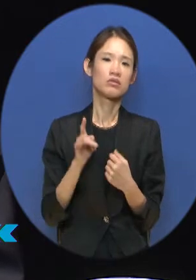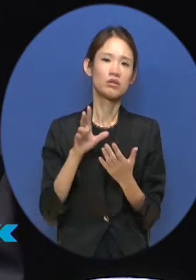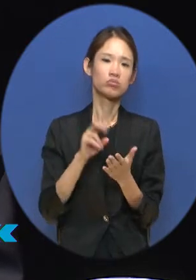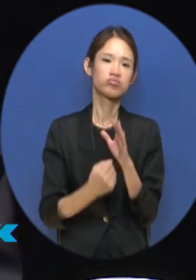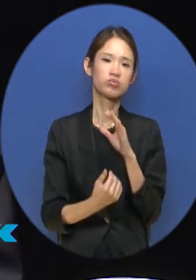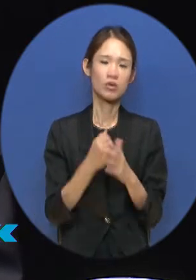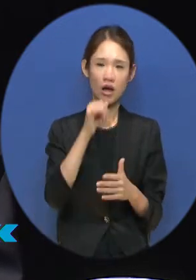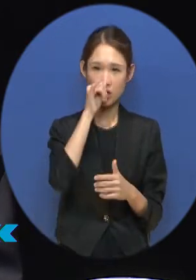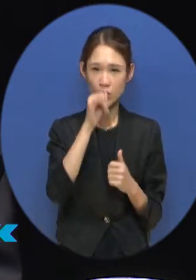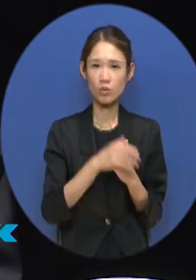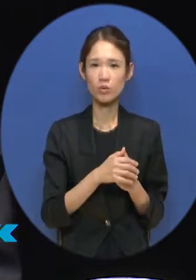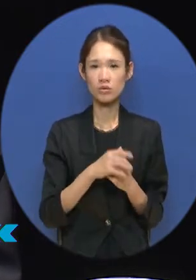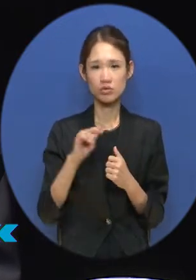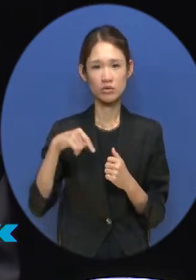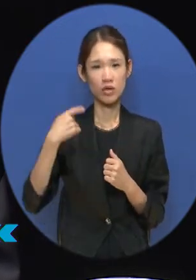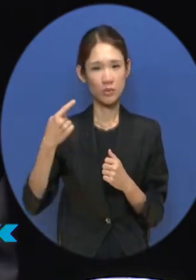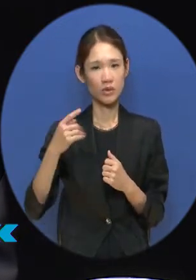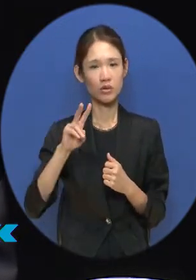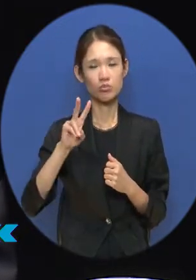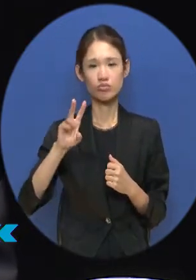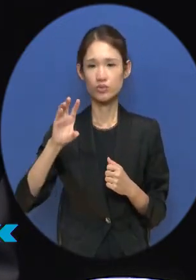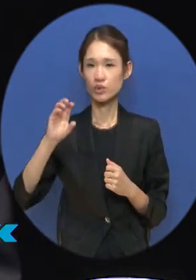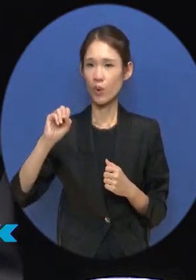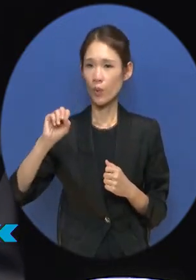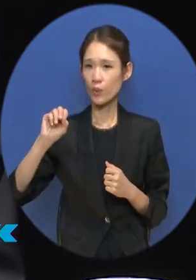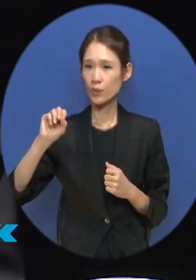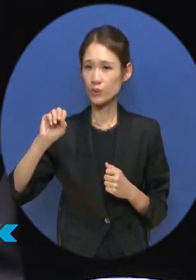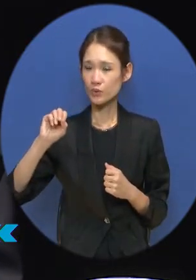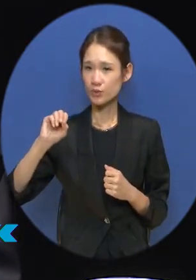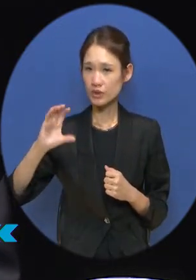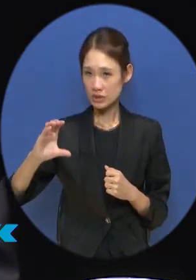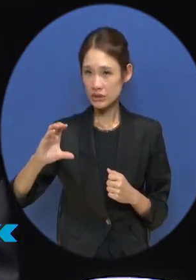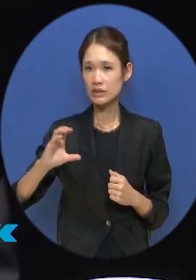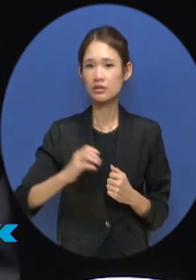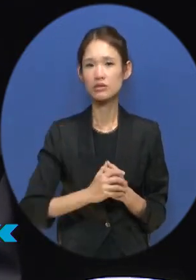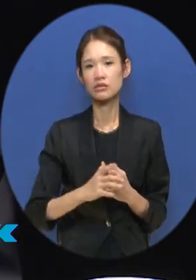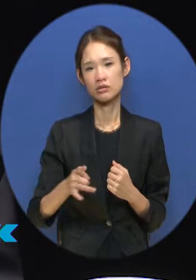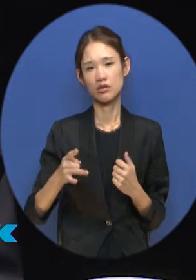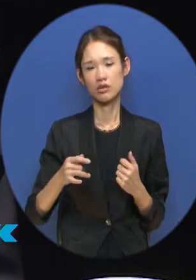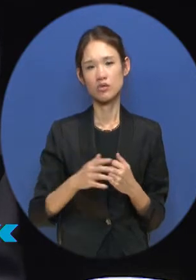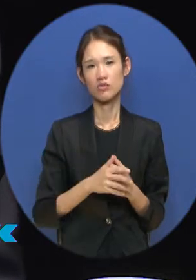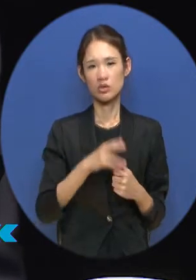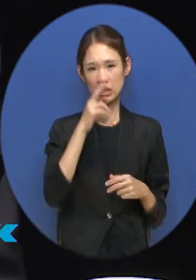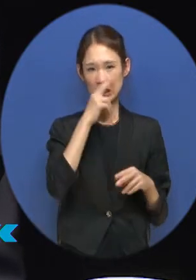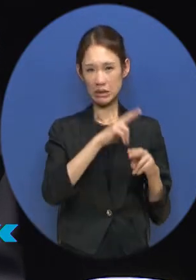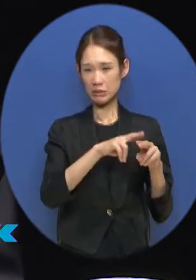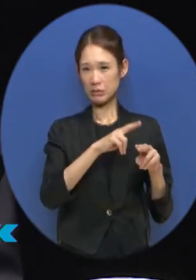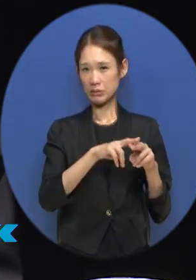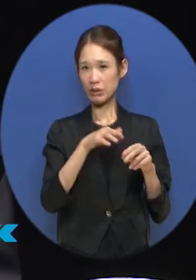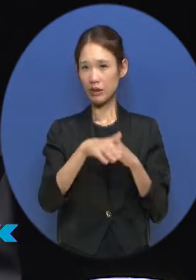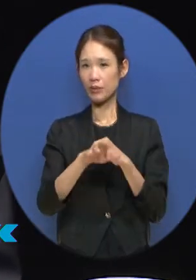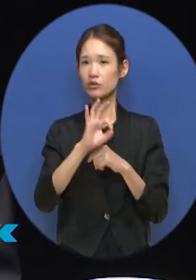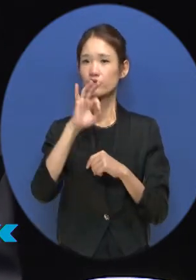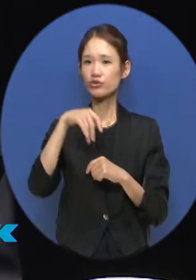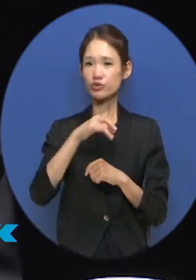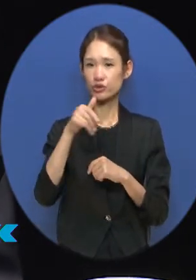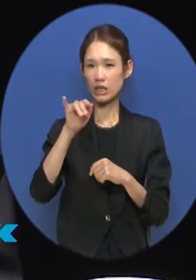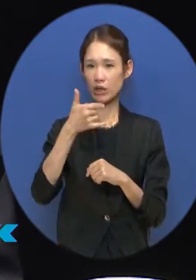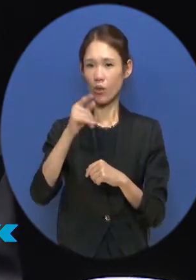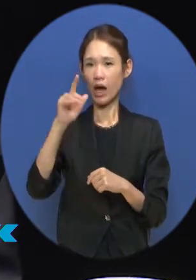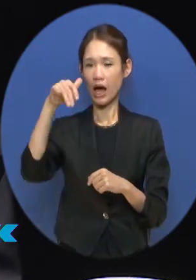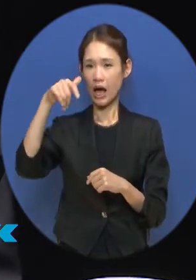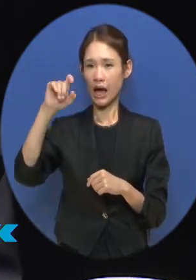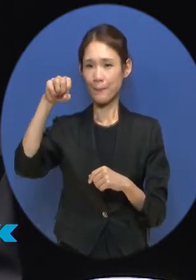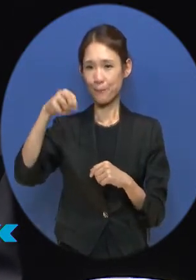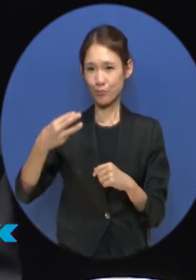거고 또 하나는 이제 이런 VOC라 해서 휘발성유 화물질 네. 뭐 이런 것들이 이제 문제가